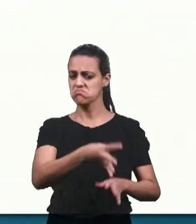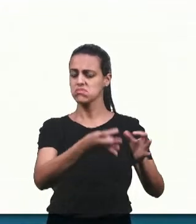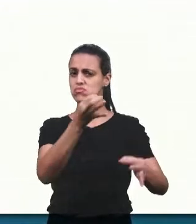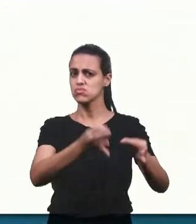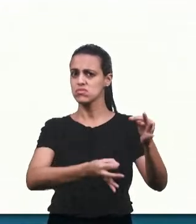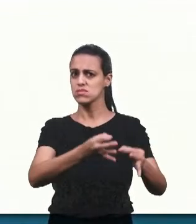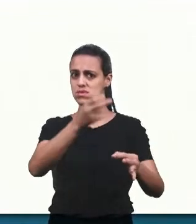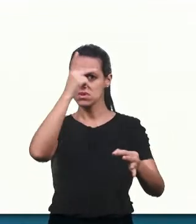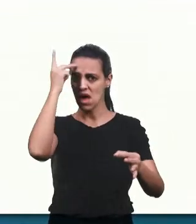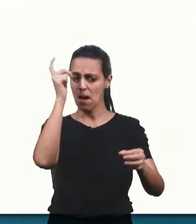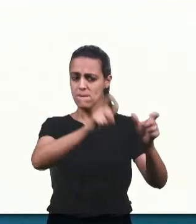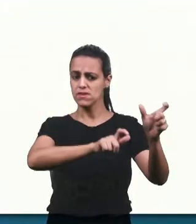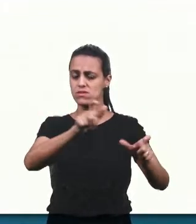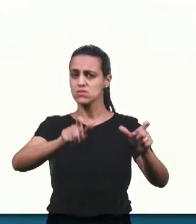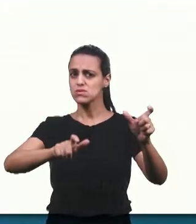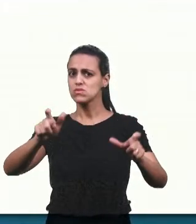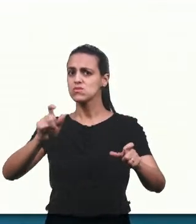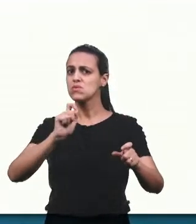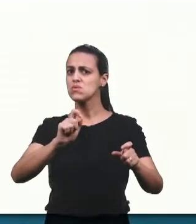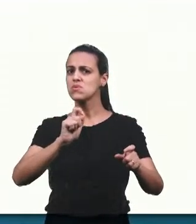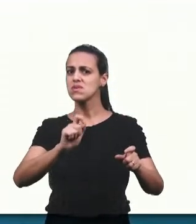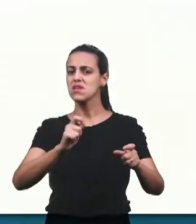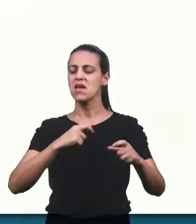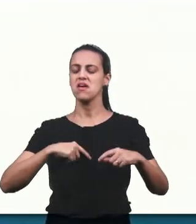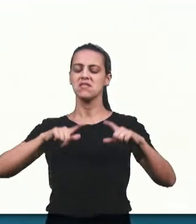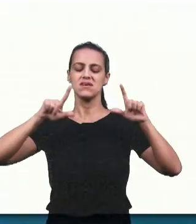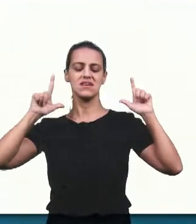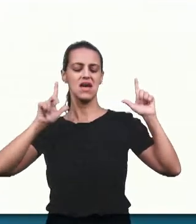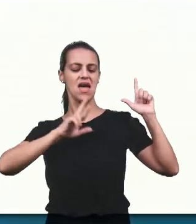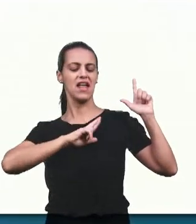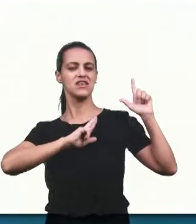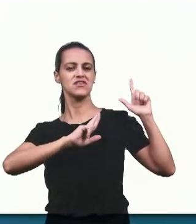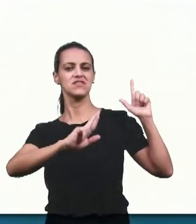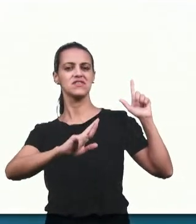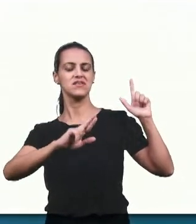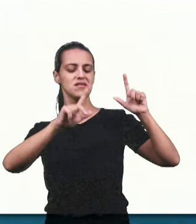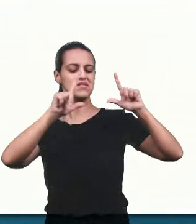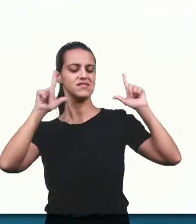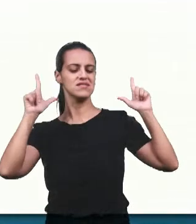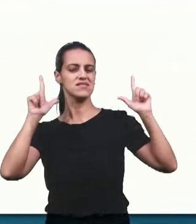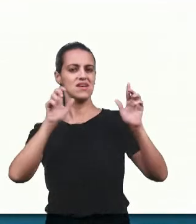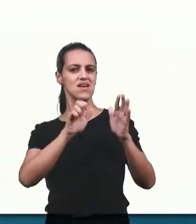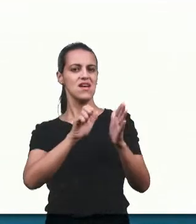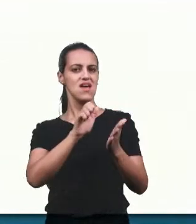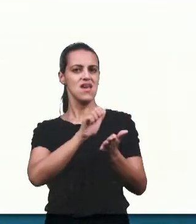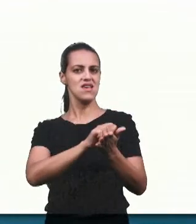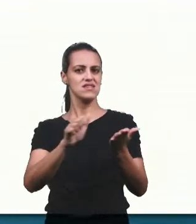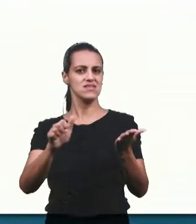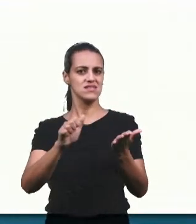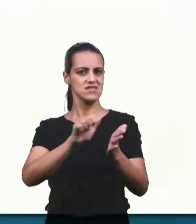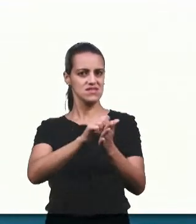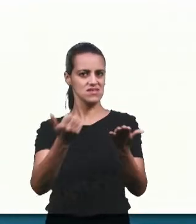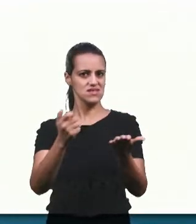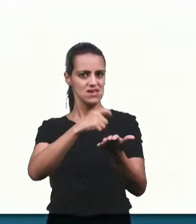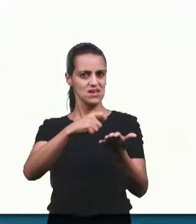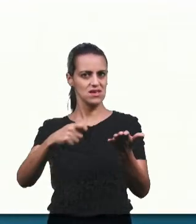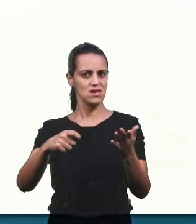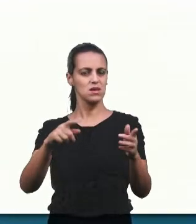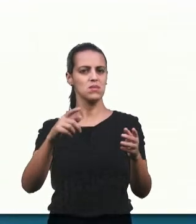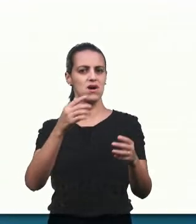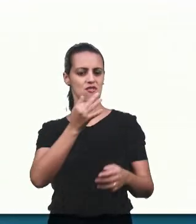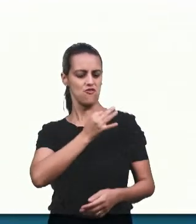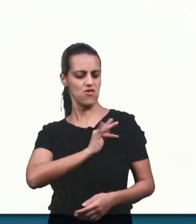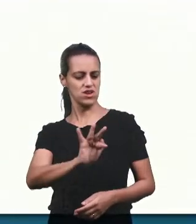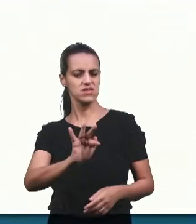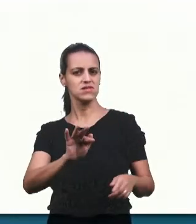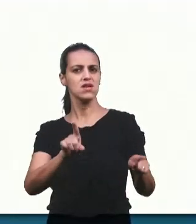pour ceux qui se présentent comme religieux avec le nom de scribes, pharisiens et hypocrites? Ça, c'est la question